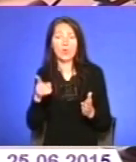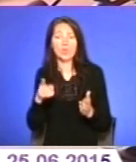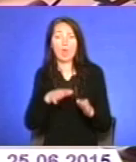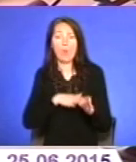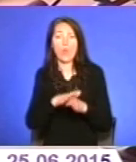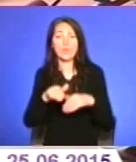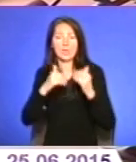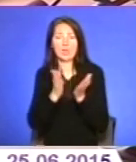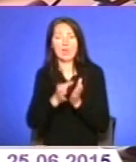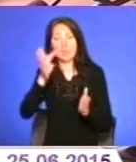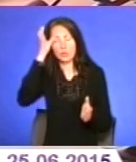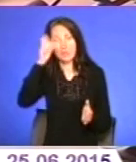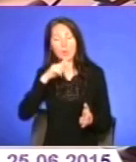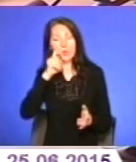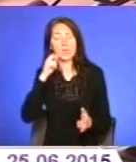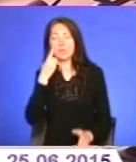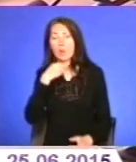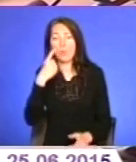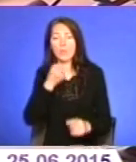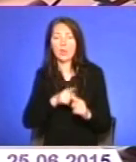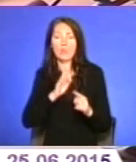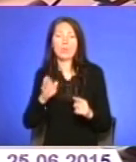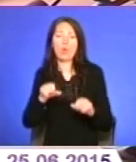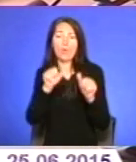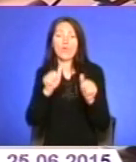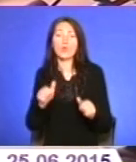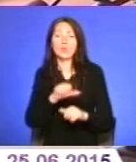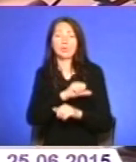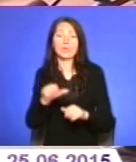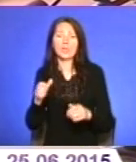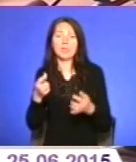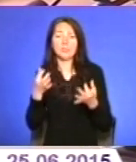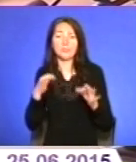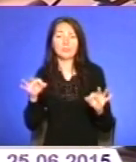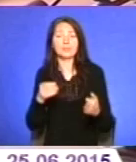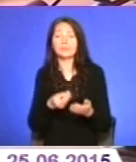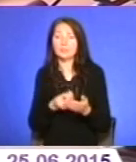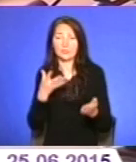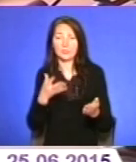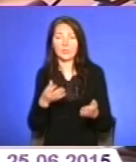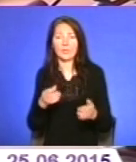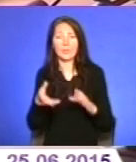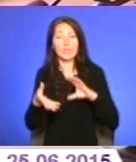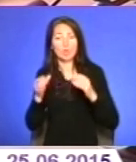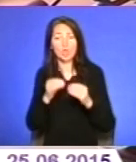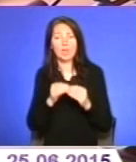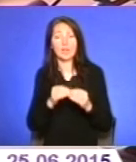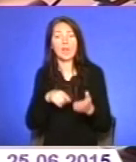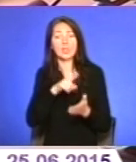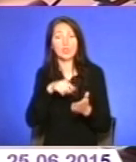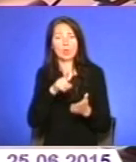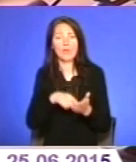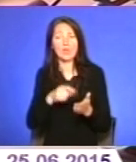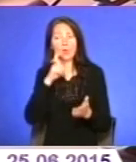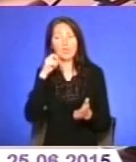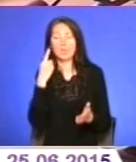середньої освіти з української мови, яка відбулася у формі зовнішнього незалежного оцінювання. Результати тестування з української